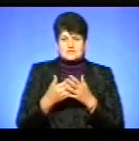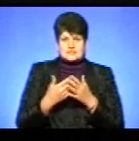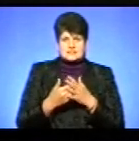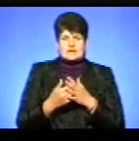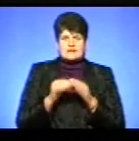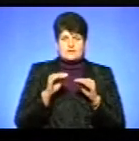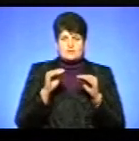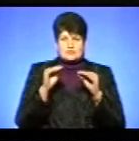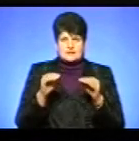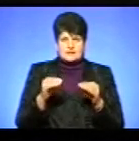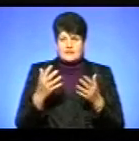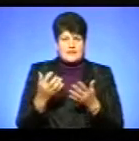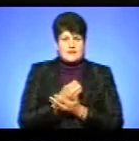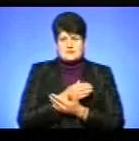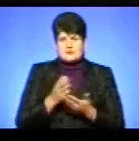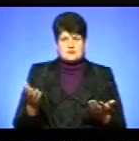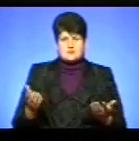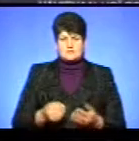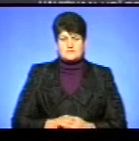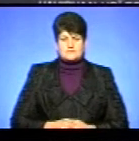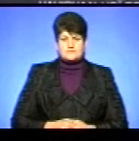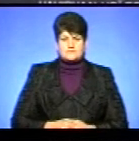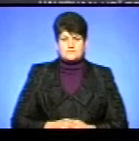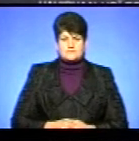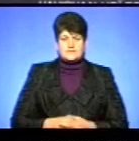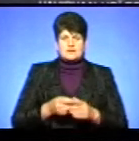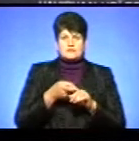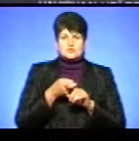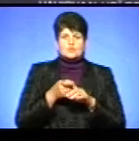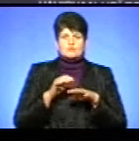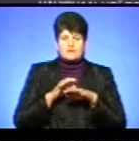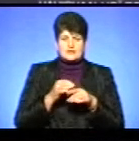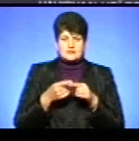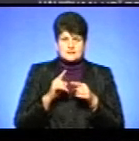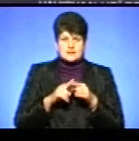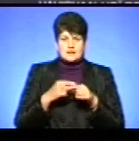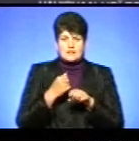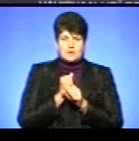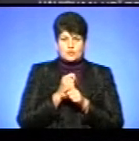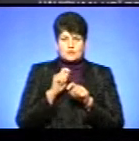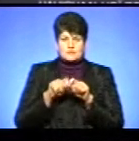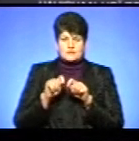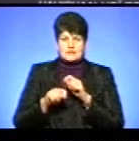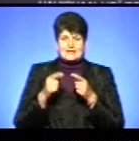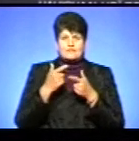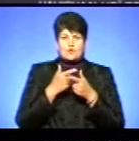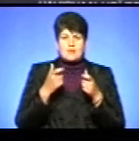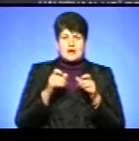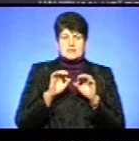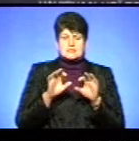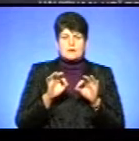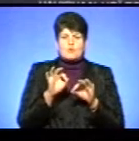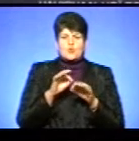вони насаджені, лаборанти не виявили. Внаслідок проведення цих лабораторних досліджень інформація про отруєння